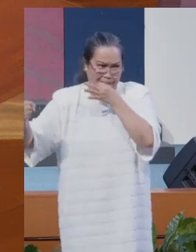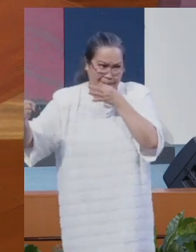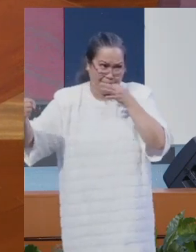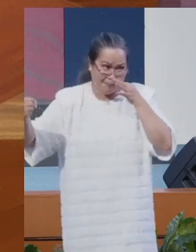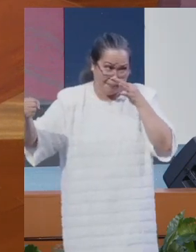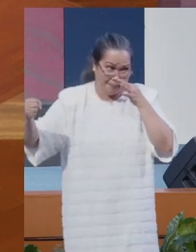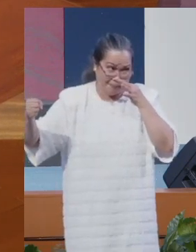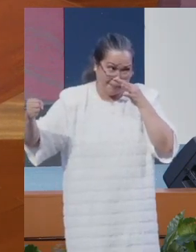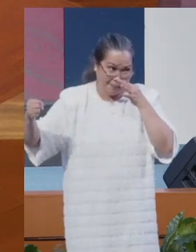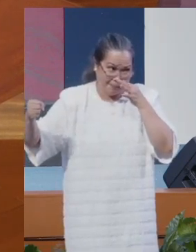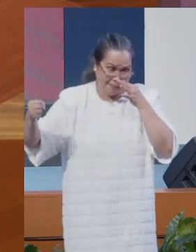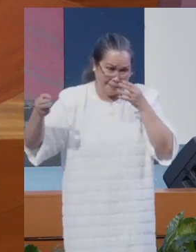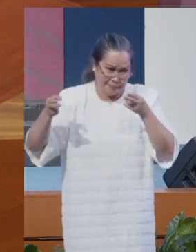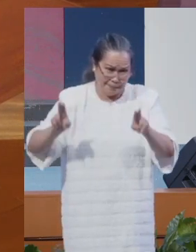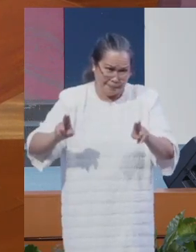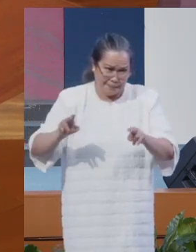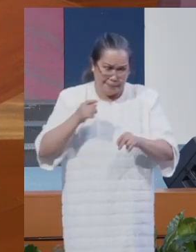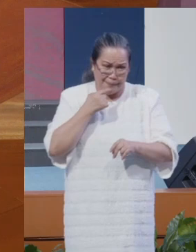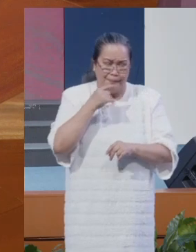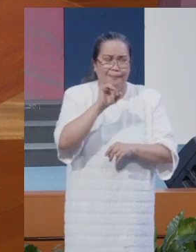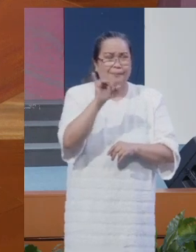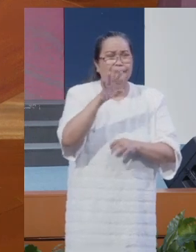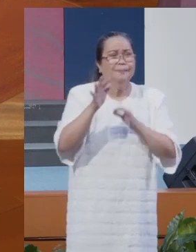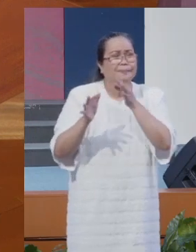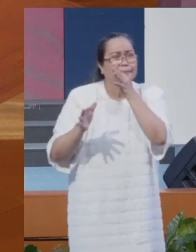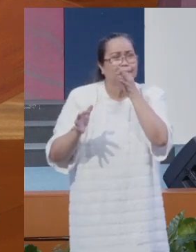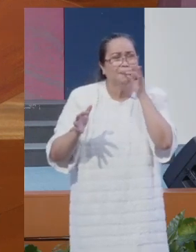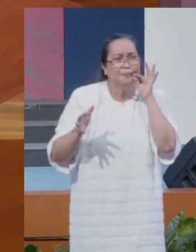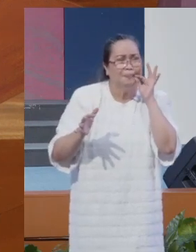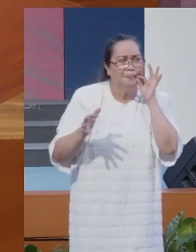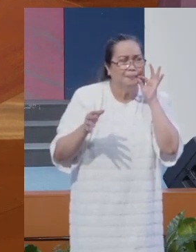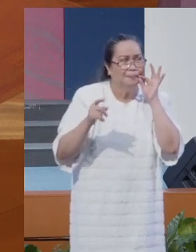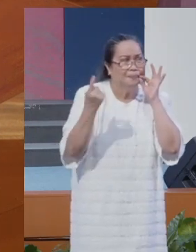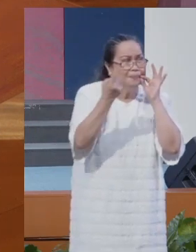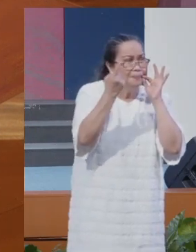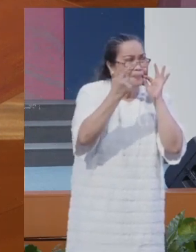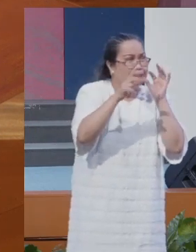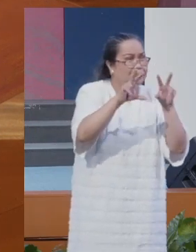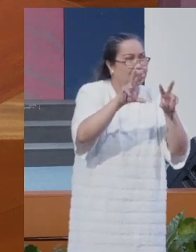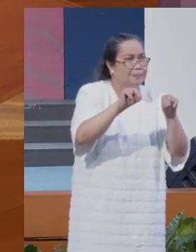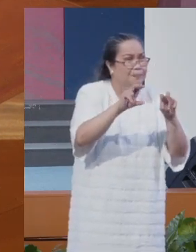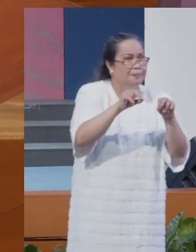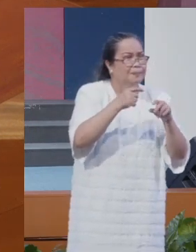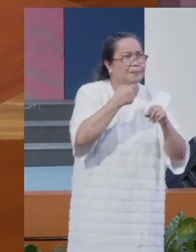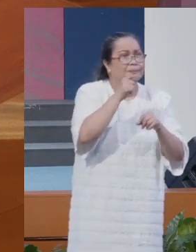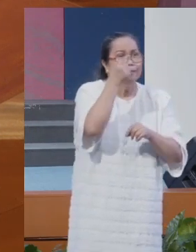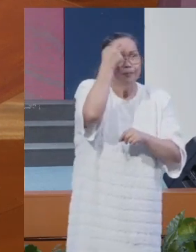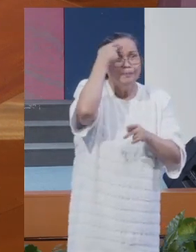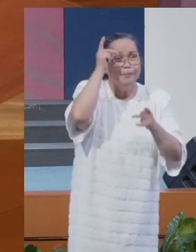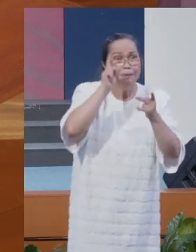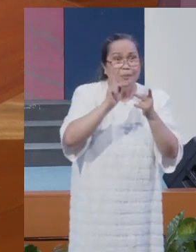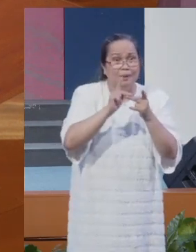days." Alam niyo yung fasting kasi ginagawa madalas in order to mourn. Kasabay ng